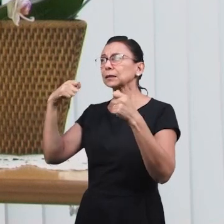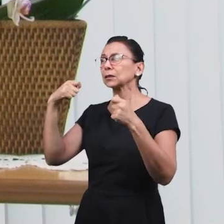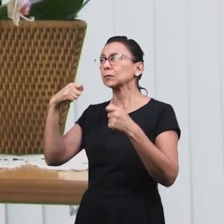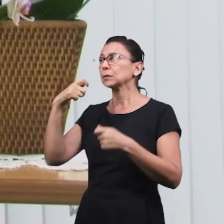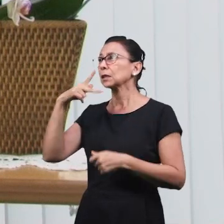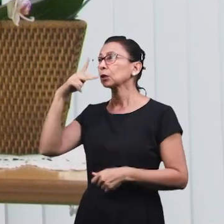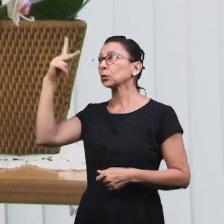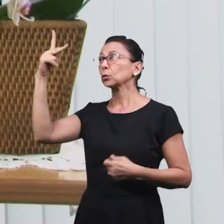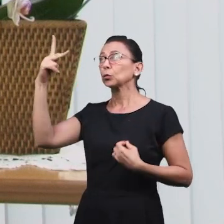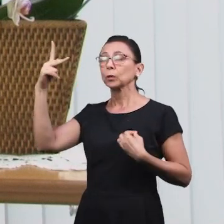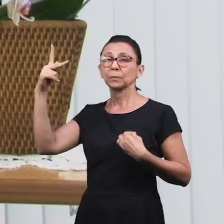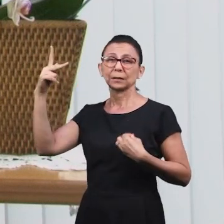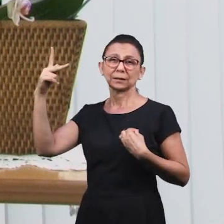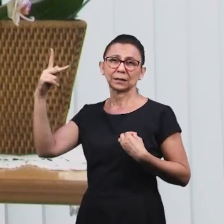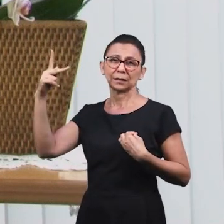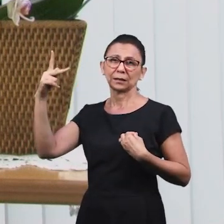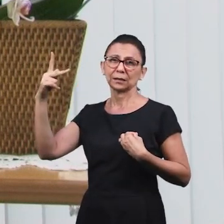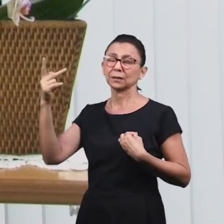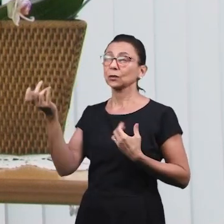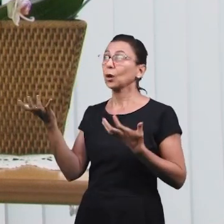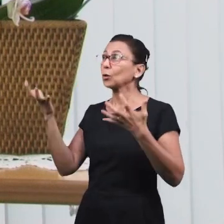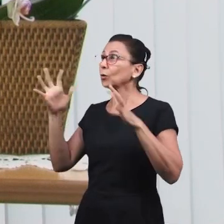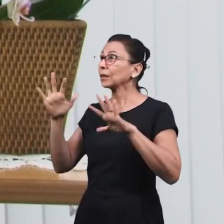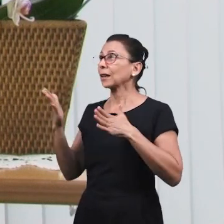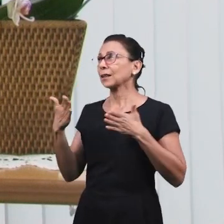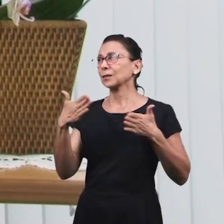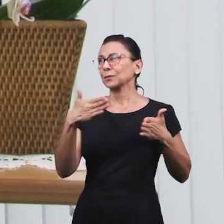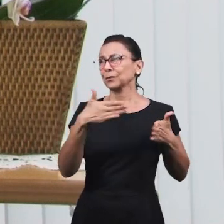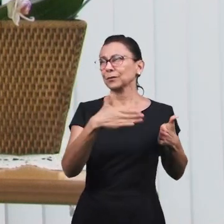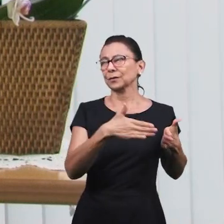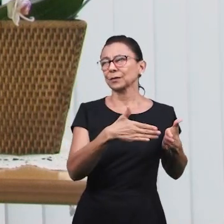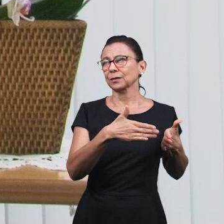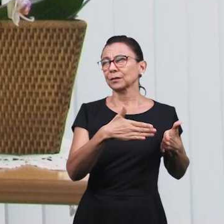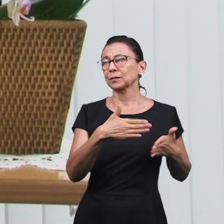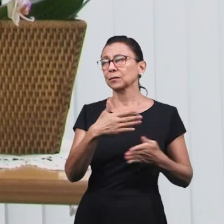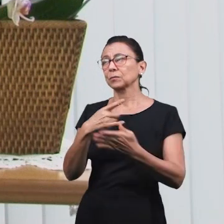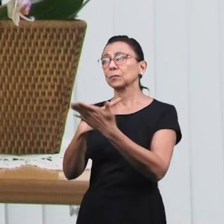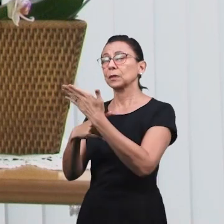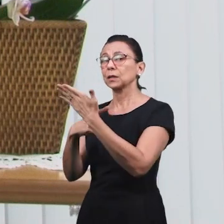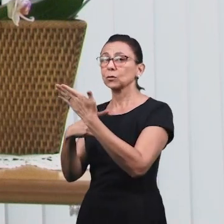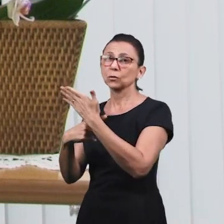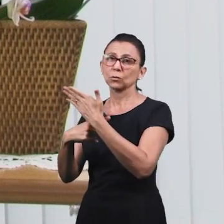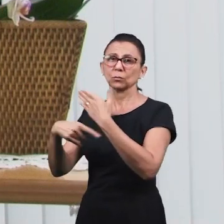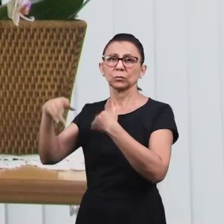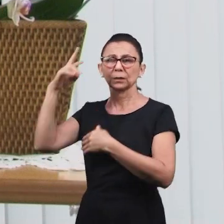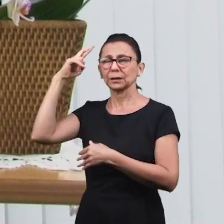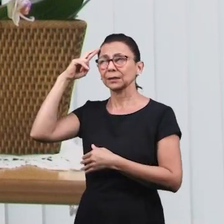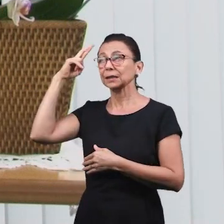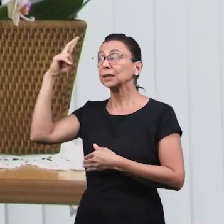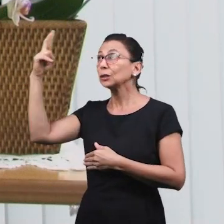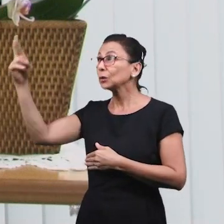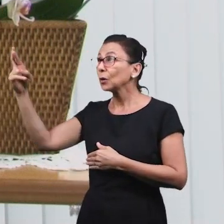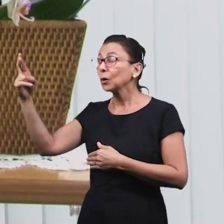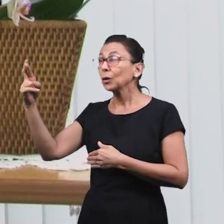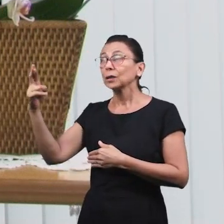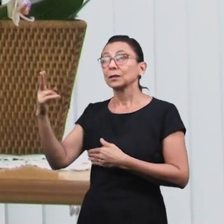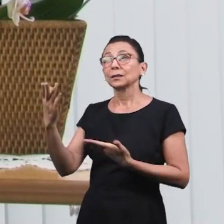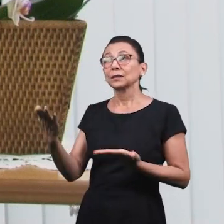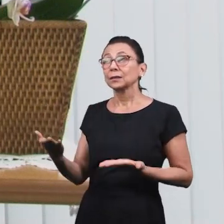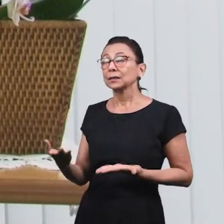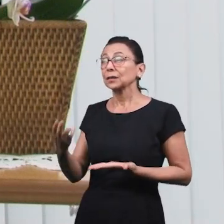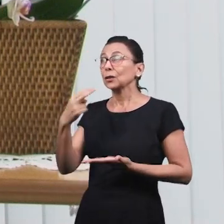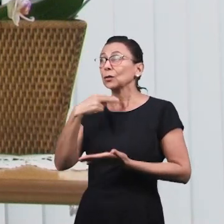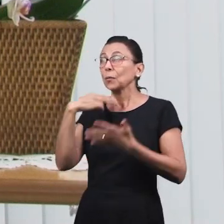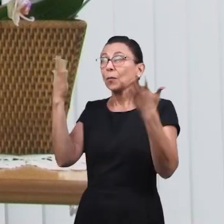ta présence ne fasse plus de sens dans ma vie. Ne me permets pas de